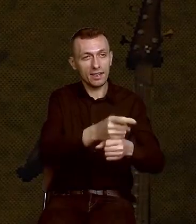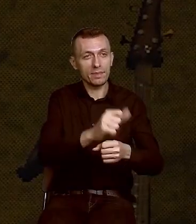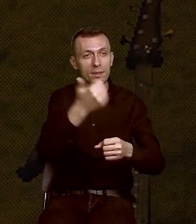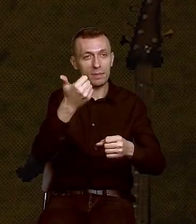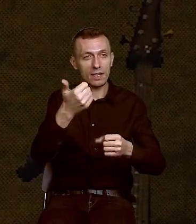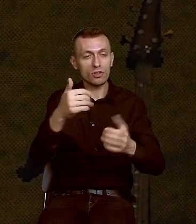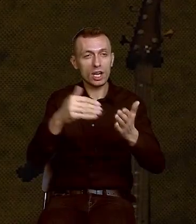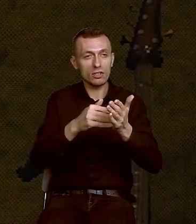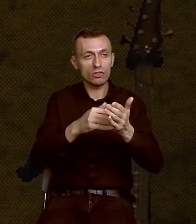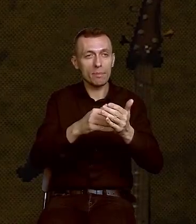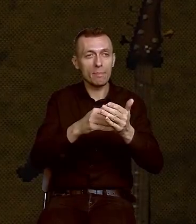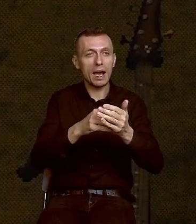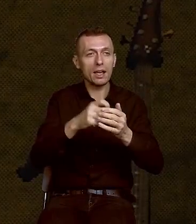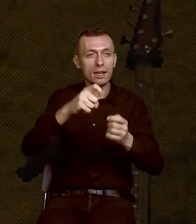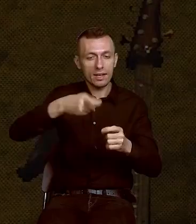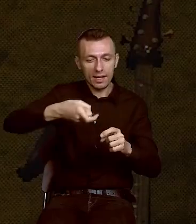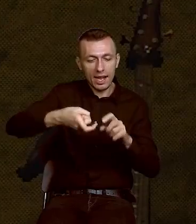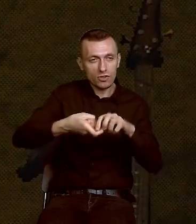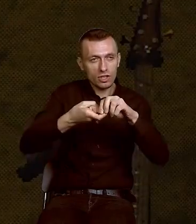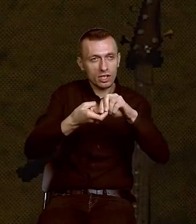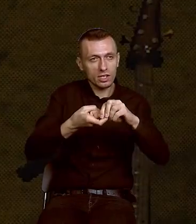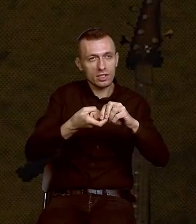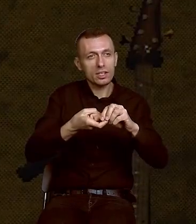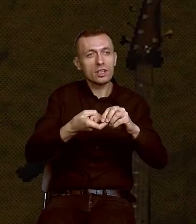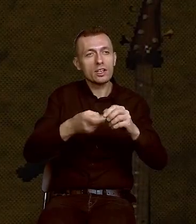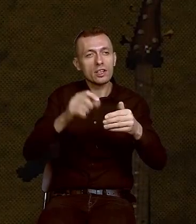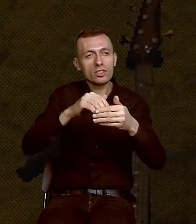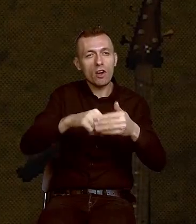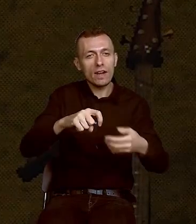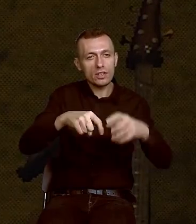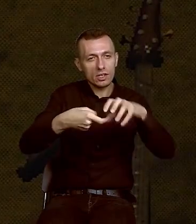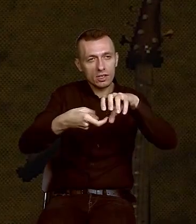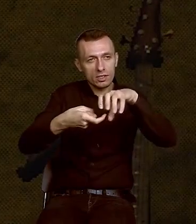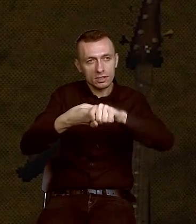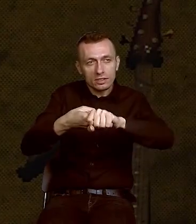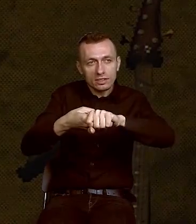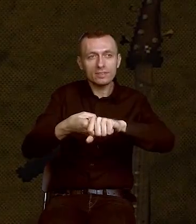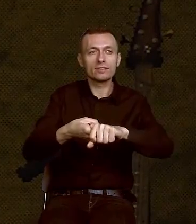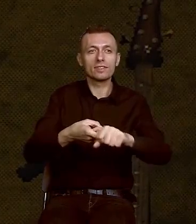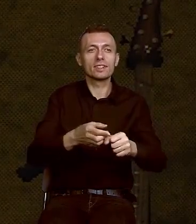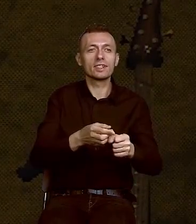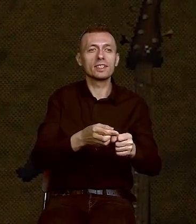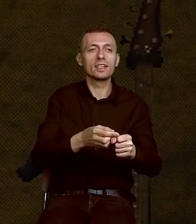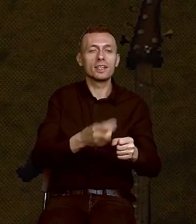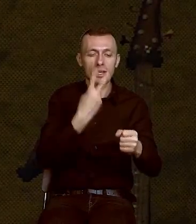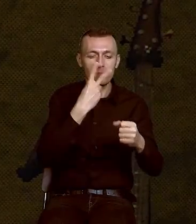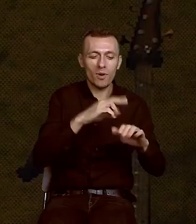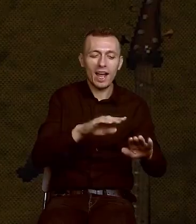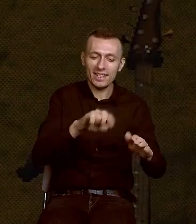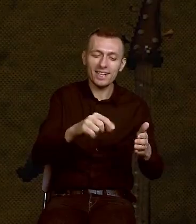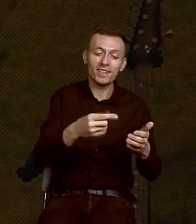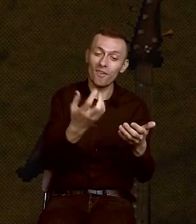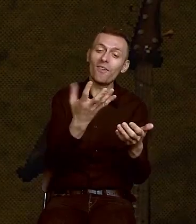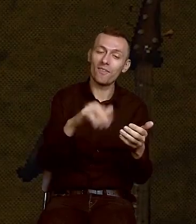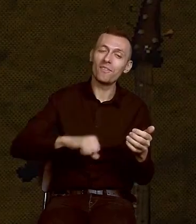najbardziej atrakcyjny wygląd, a wszystko to po to, żeby oszukać nasz umysł i doprowadzić nas w końcu, zaraz dojdziemy do